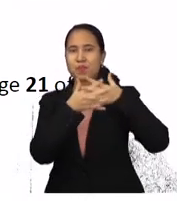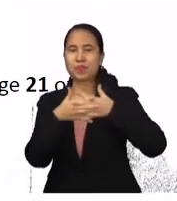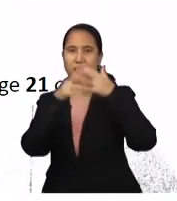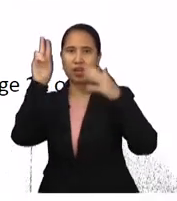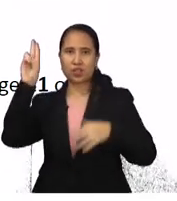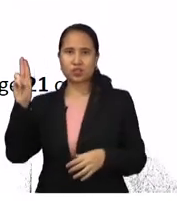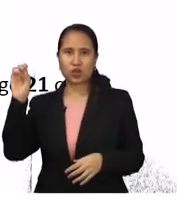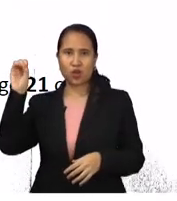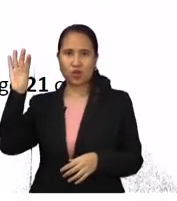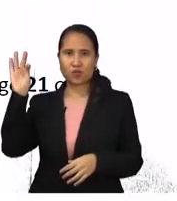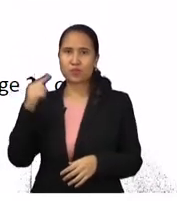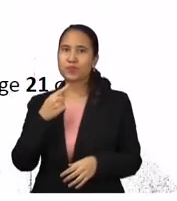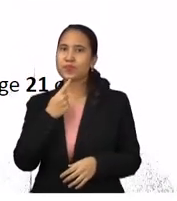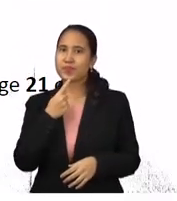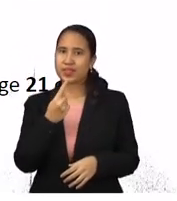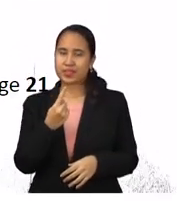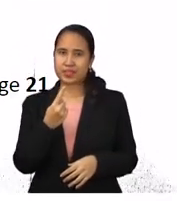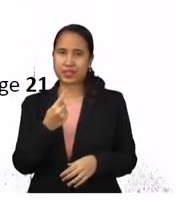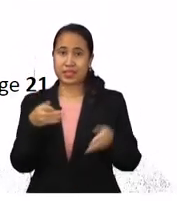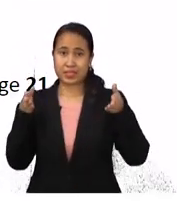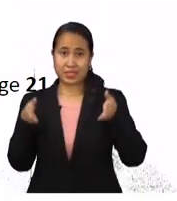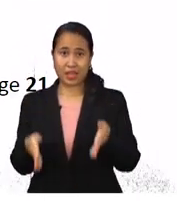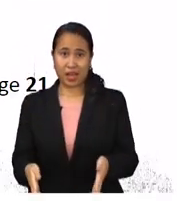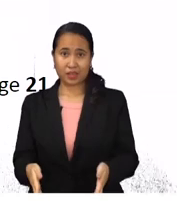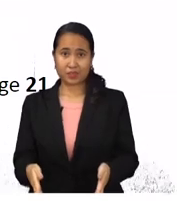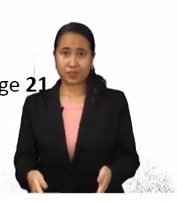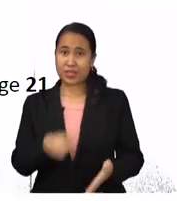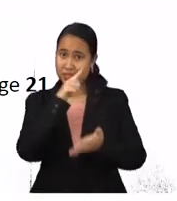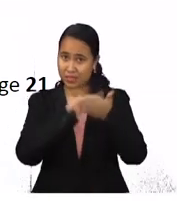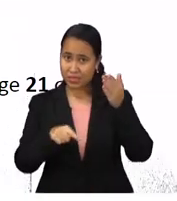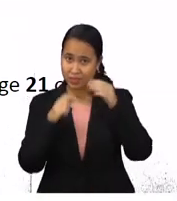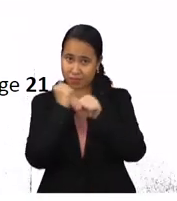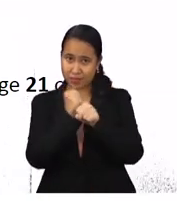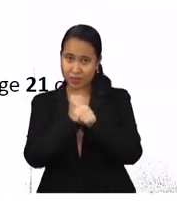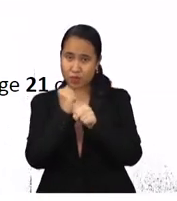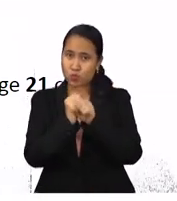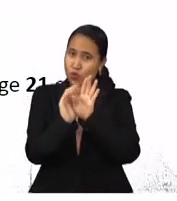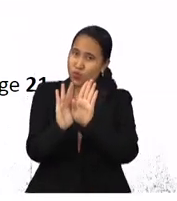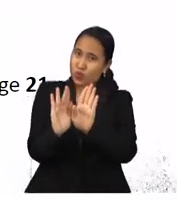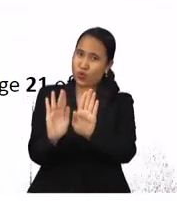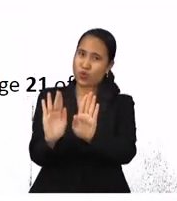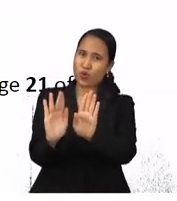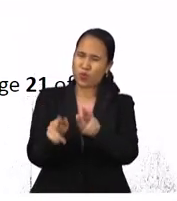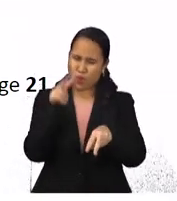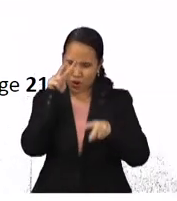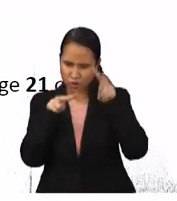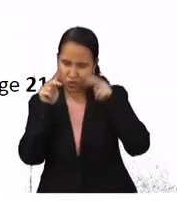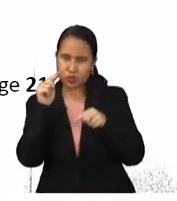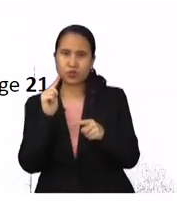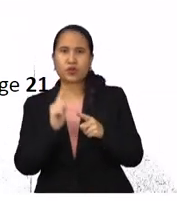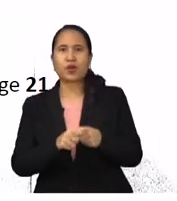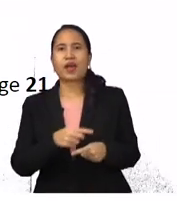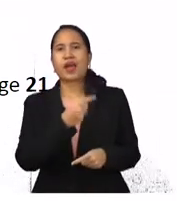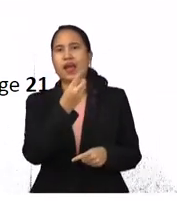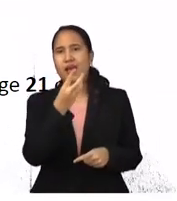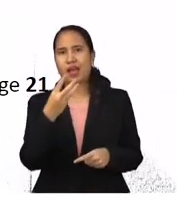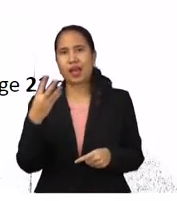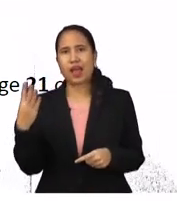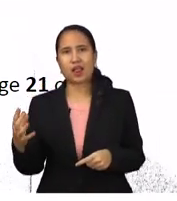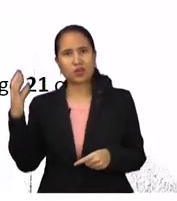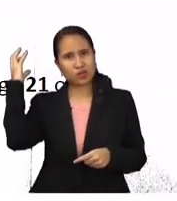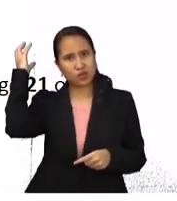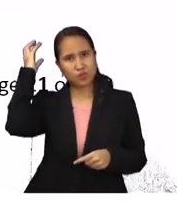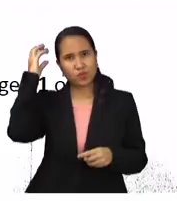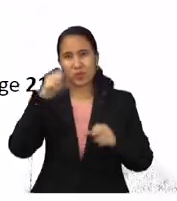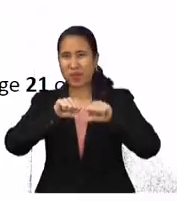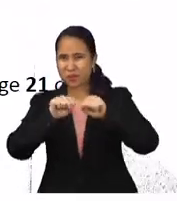Mens inhoudt dat staten strafbare feiten moeten voorkomen, onderzoeken en elke schending van rechten